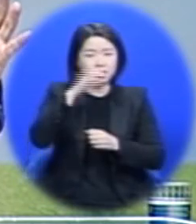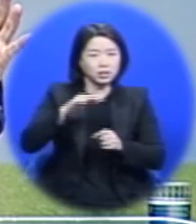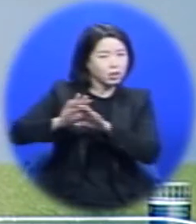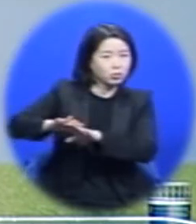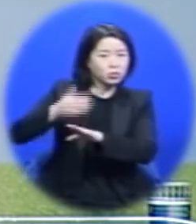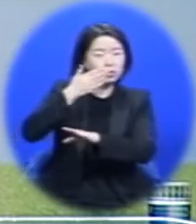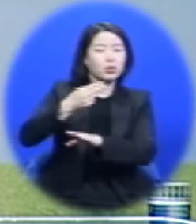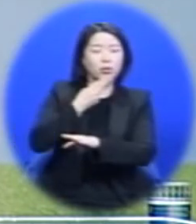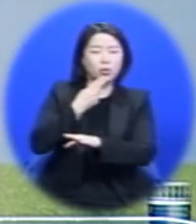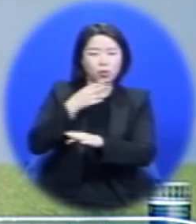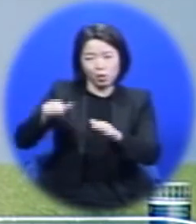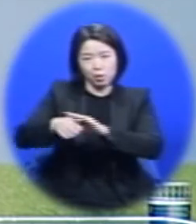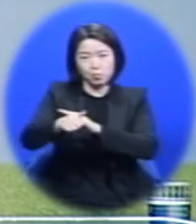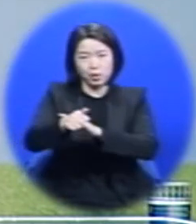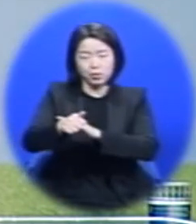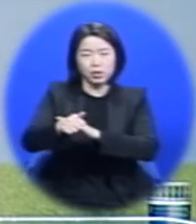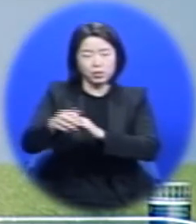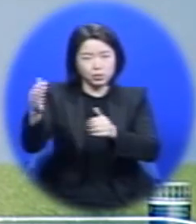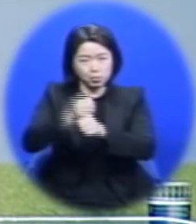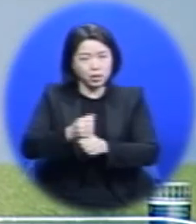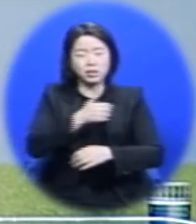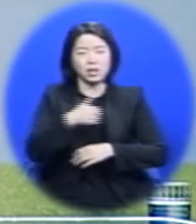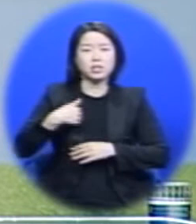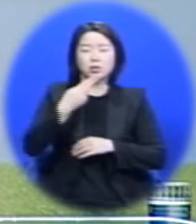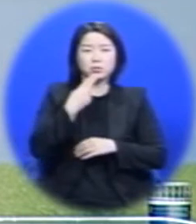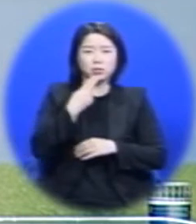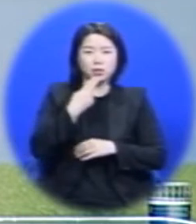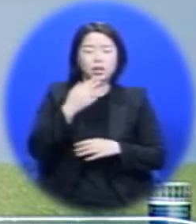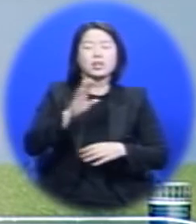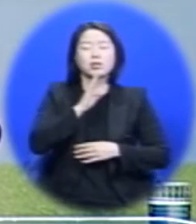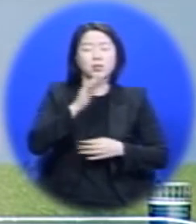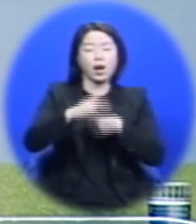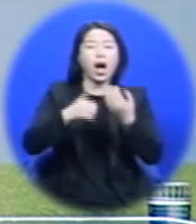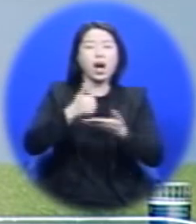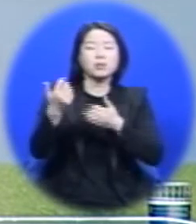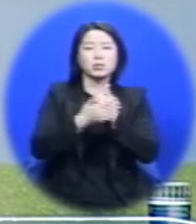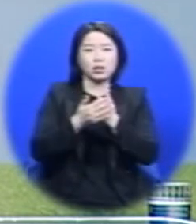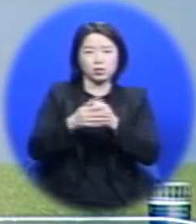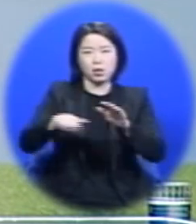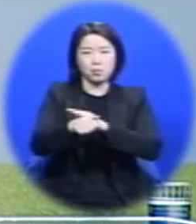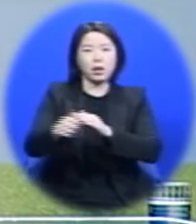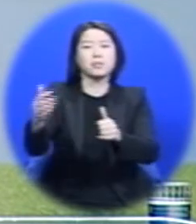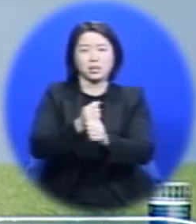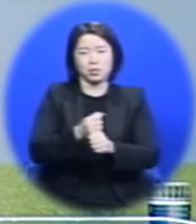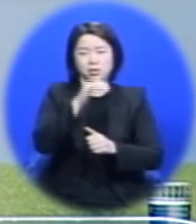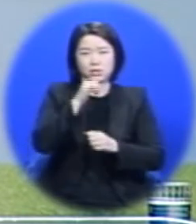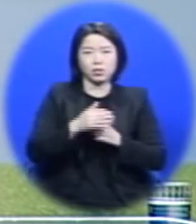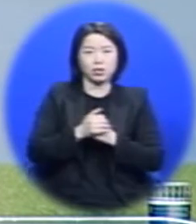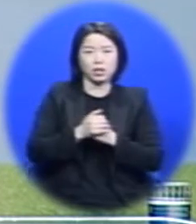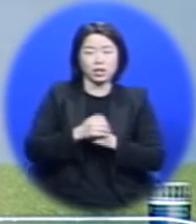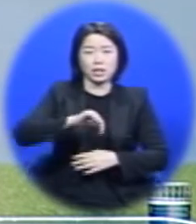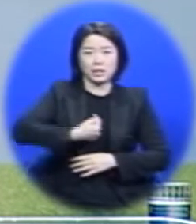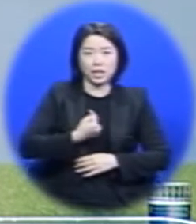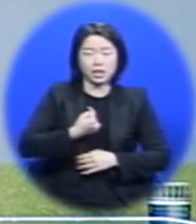없고, 이게 뱀을 잡자니 영 자신도 없고. 근데 진짜 하나님의 은혜로 뱀을 잡았어.